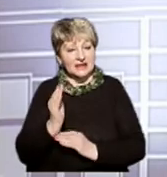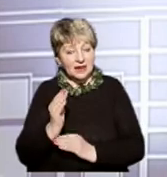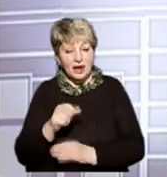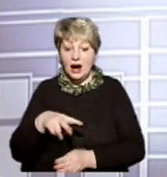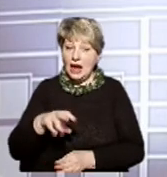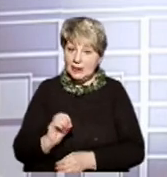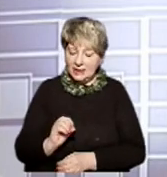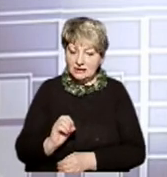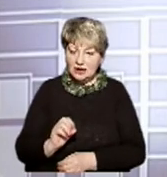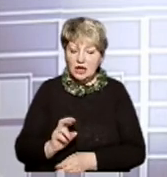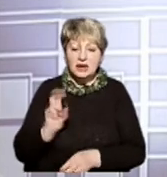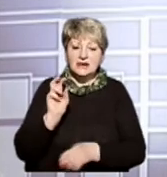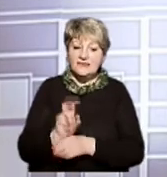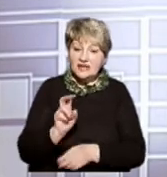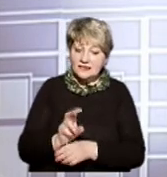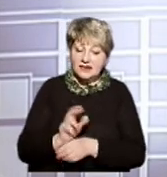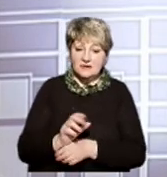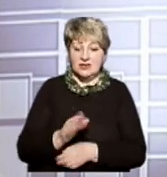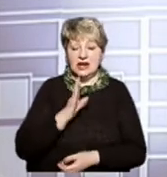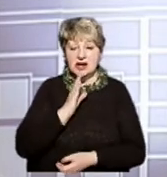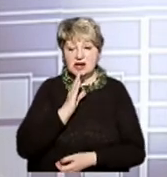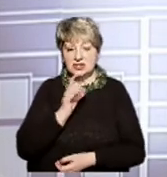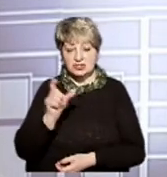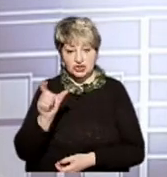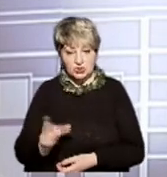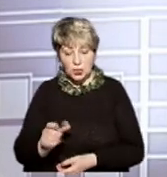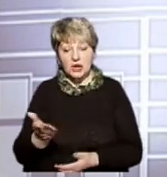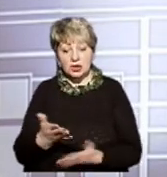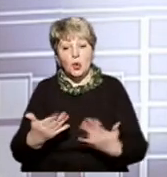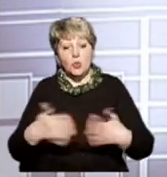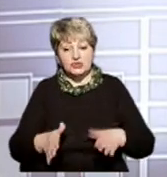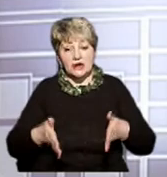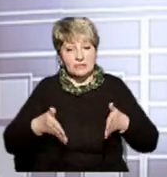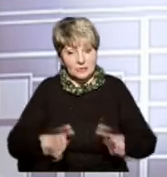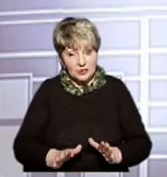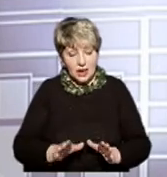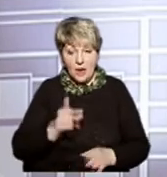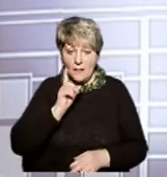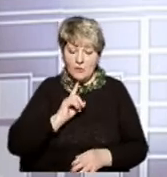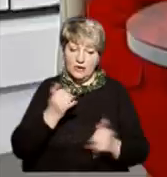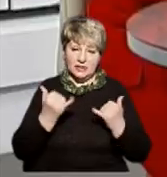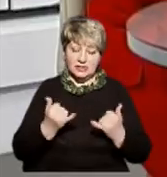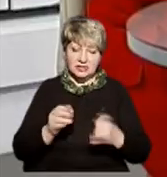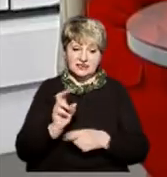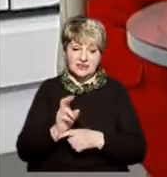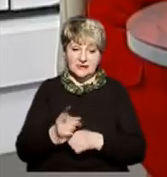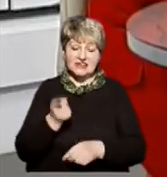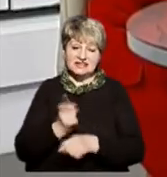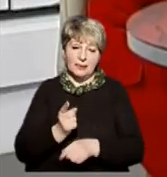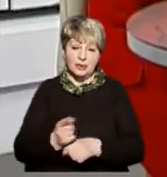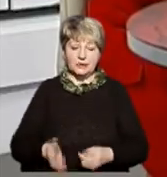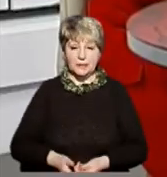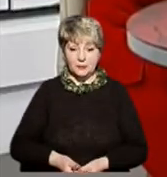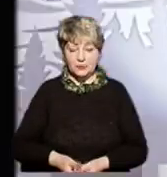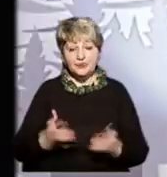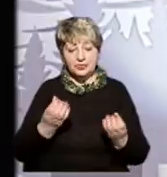Але відвідування жінок, які вже знаходяться після пологового відділення, на даний час поки що заборонено. Давайте під кінець ще